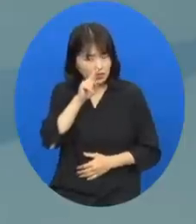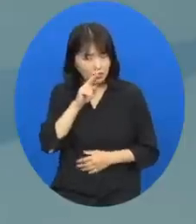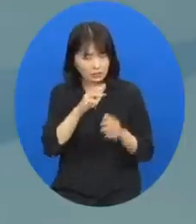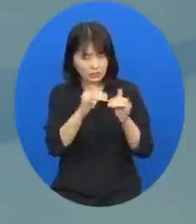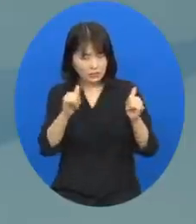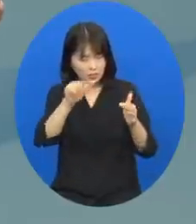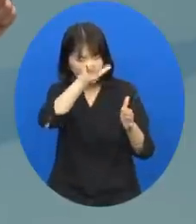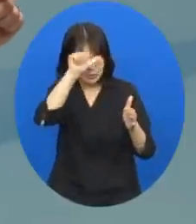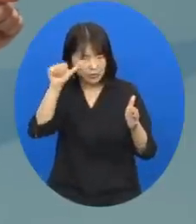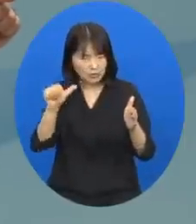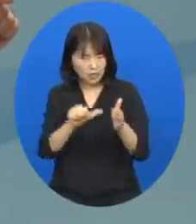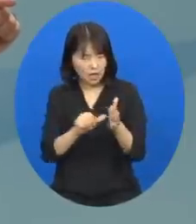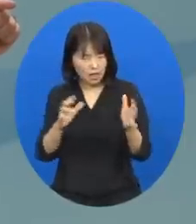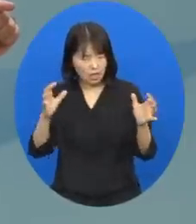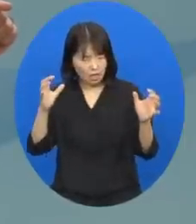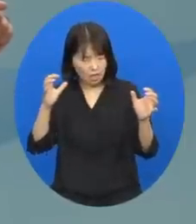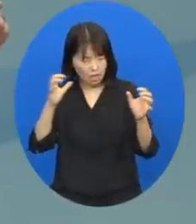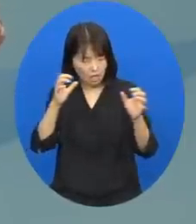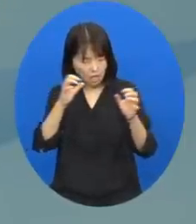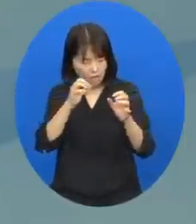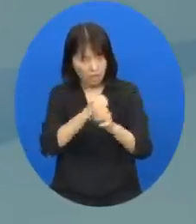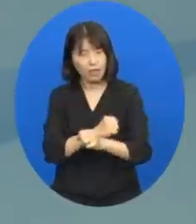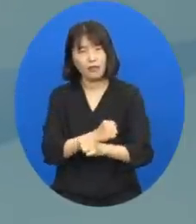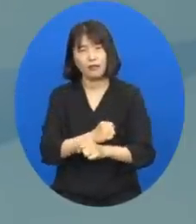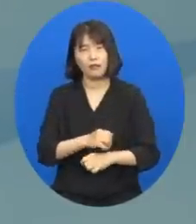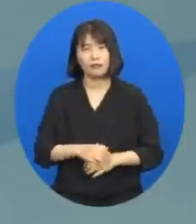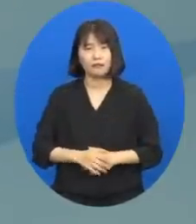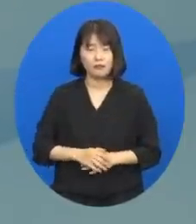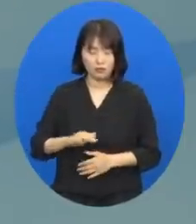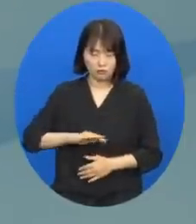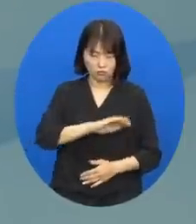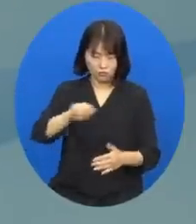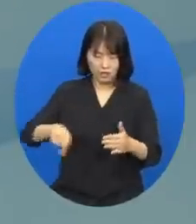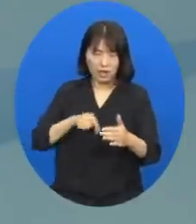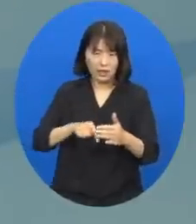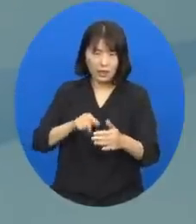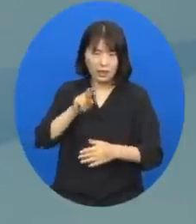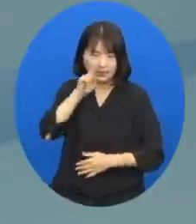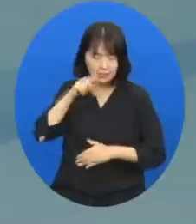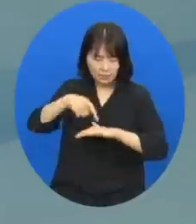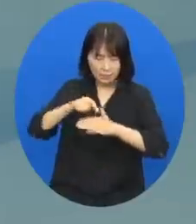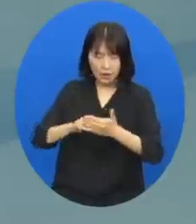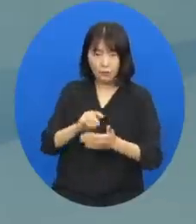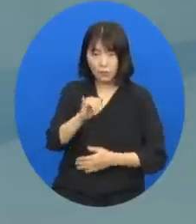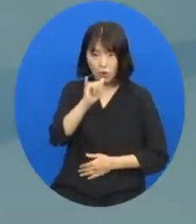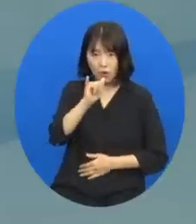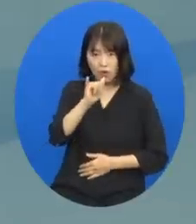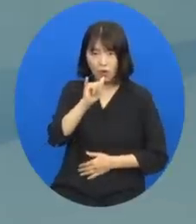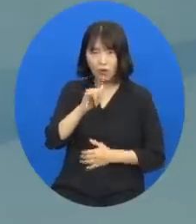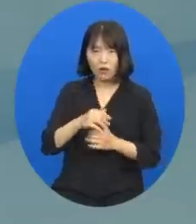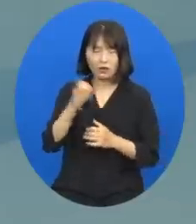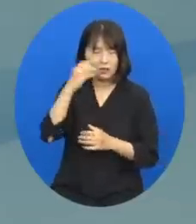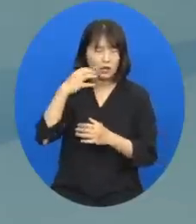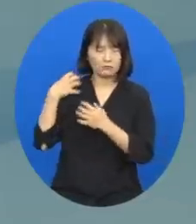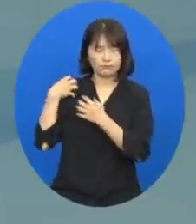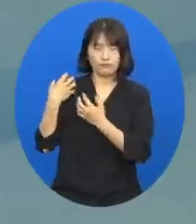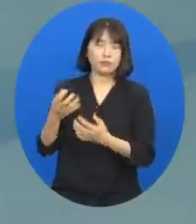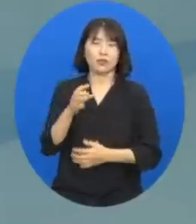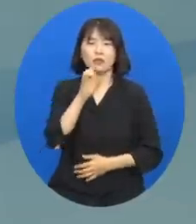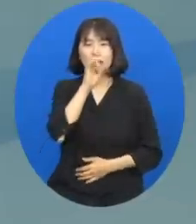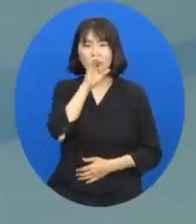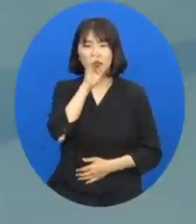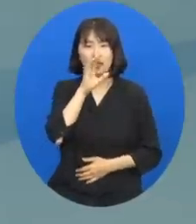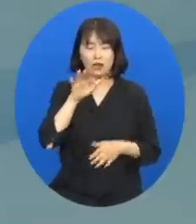소위 판 할 수 있습니다 우리 안에 시기심이 있다면 여러분 결코 나도 선 안되고 오늘 이 밤에